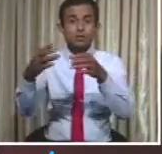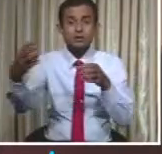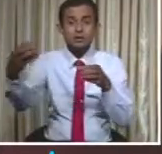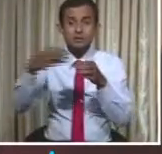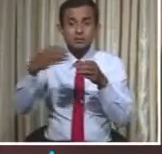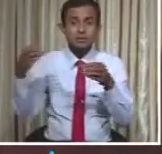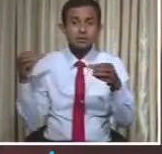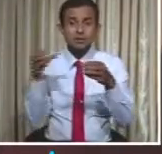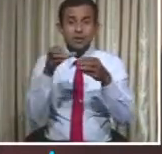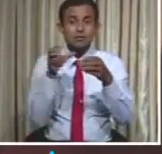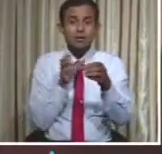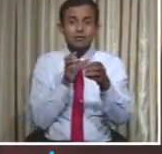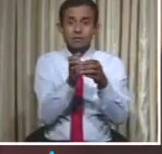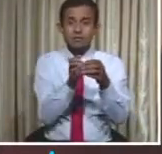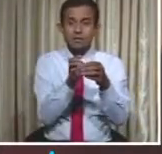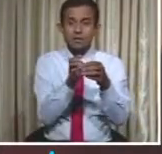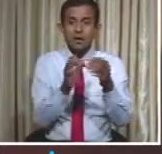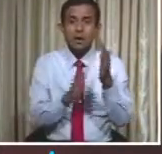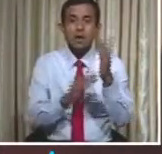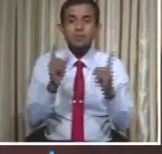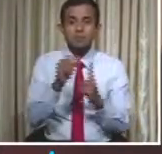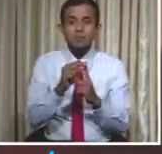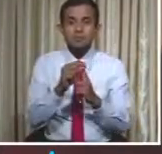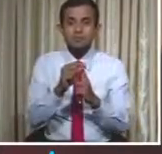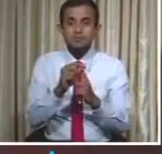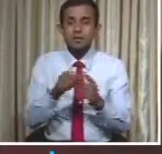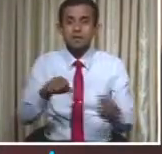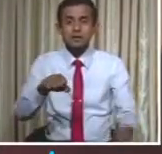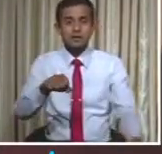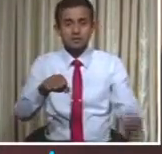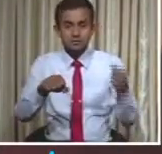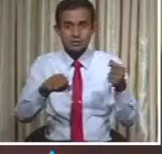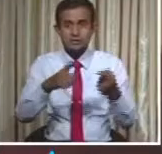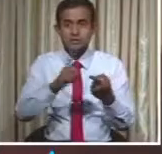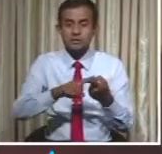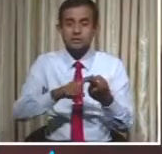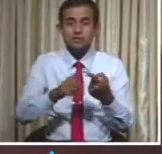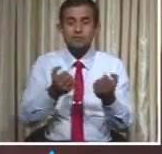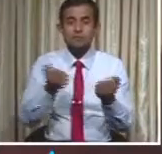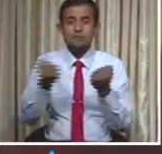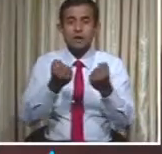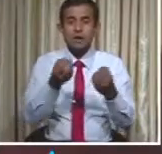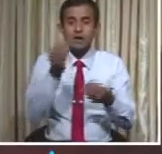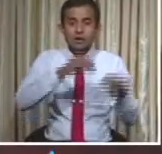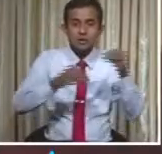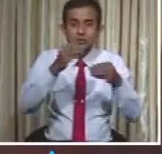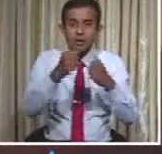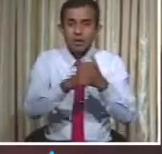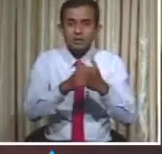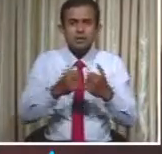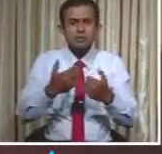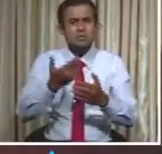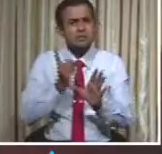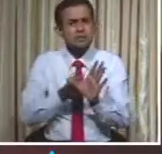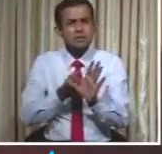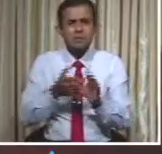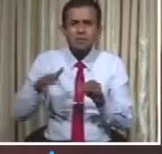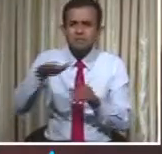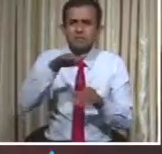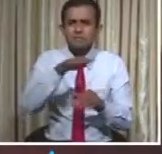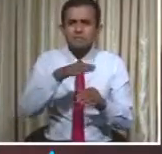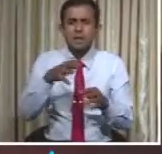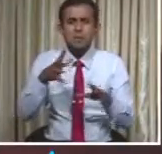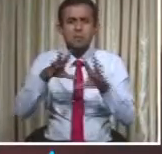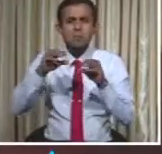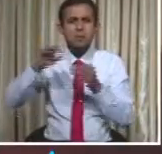සමෝදානික ඉන්ටග්‍රේටඩ් අමාත්‍යාංශය. ඉතින් එතෙන්දී ත්‍රිරෝද රථ ගත්තත් වාහන කලස් කිරීම ගත්තත් මේ හැම ශේෂයකම අමතර